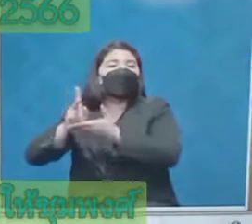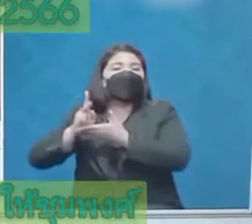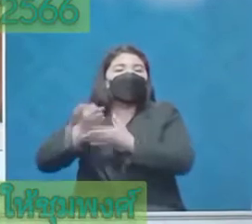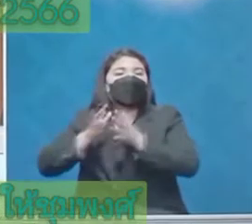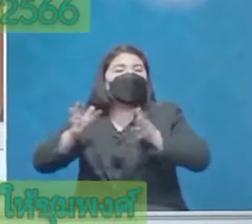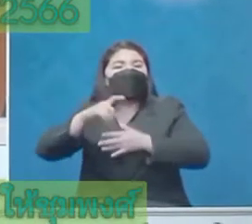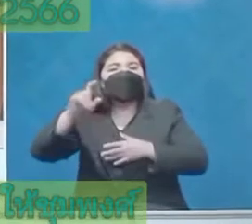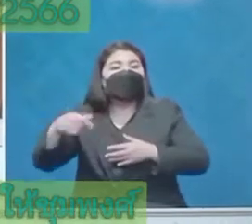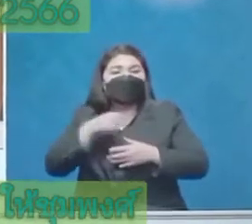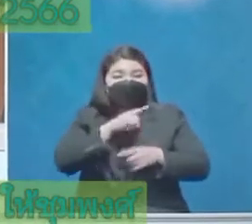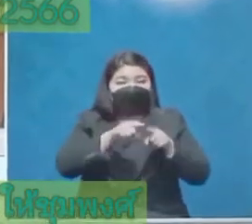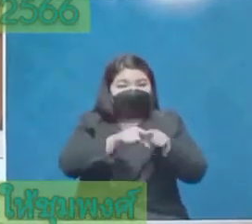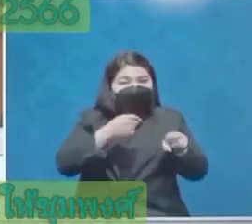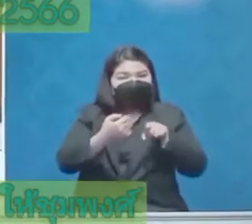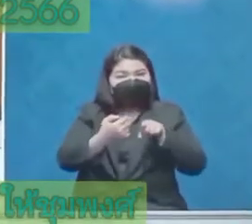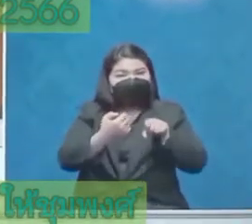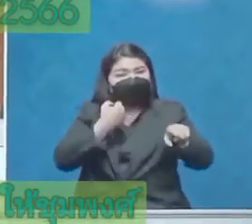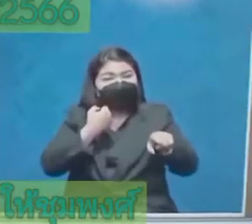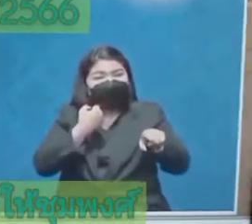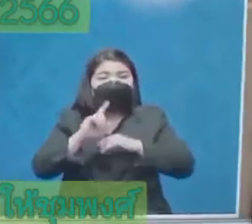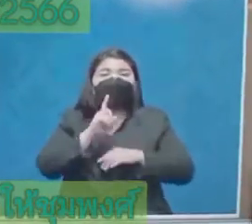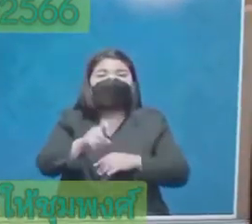มันไปได้ไหมมันย้อนแย้งกันไหมนะ